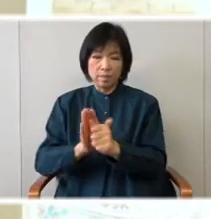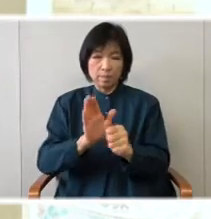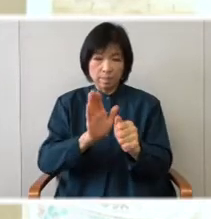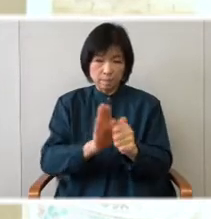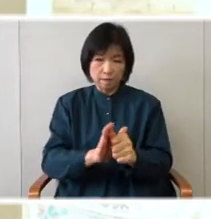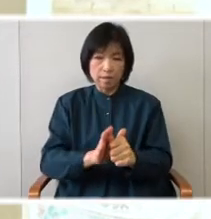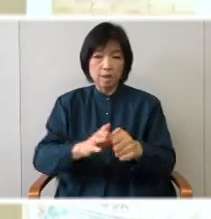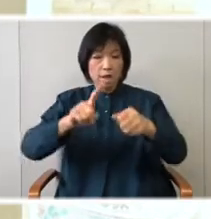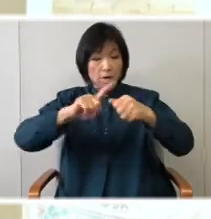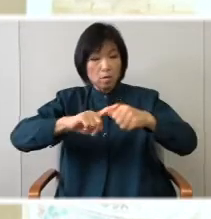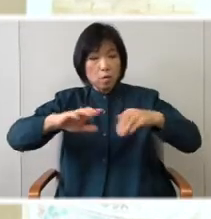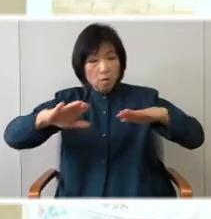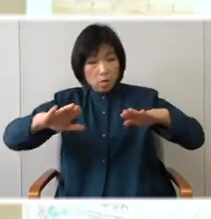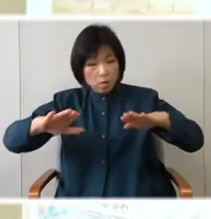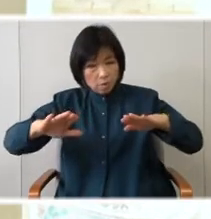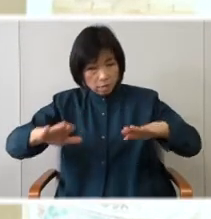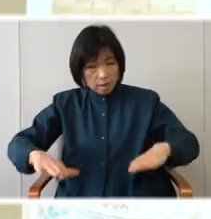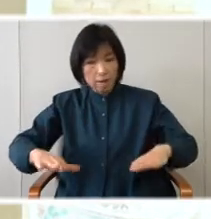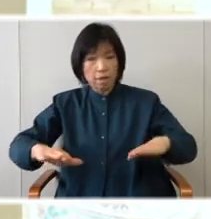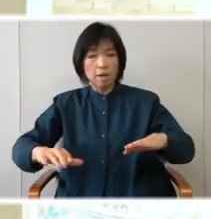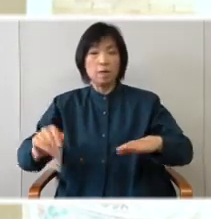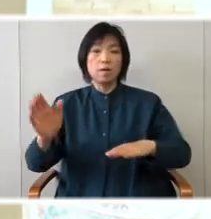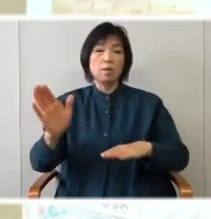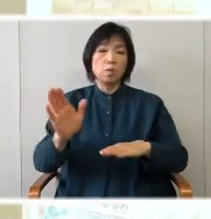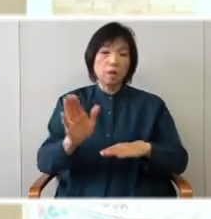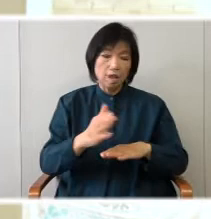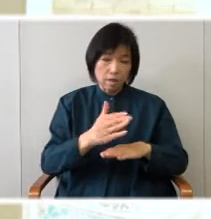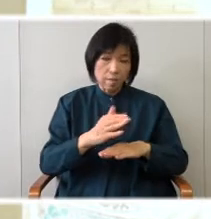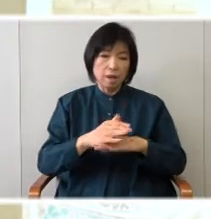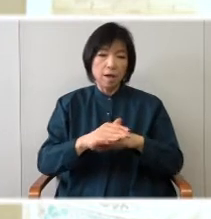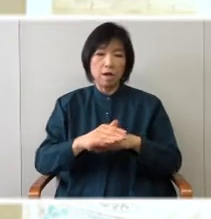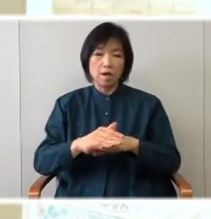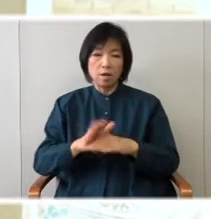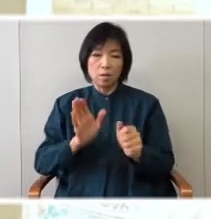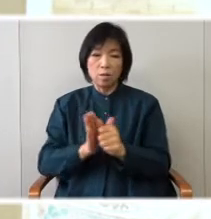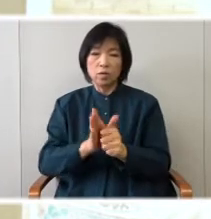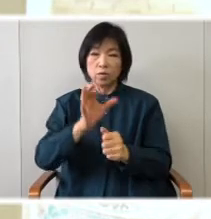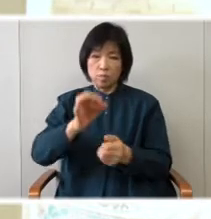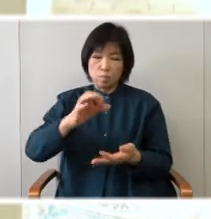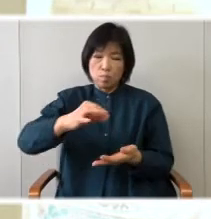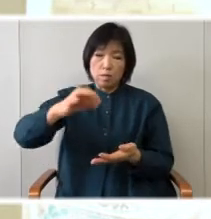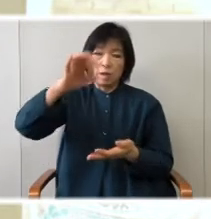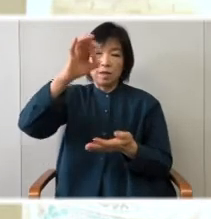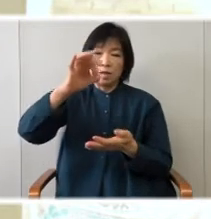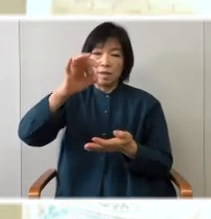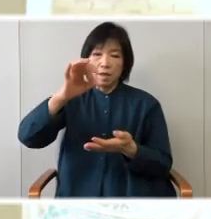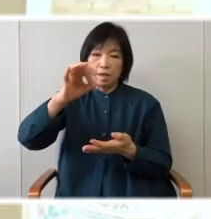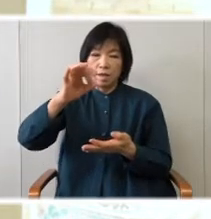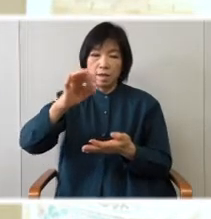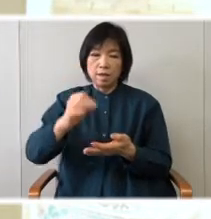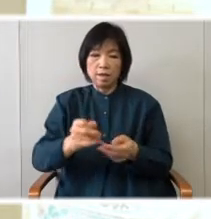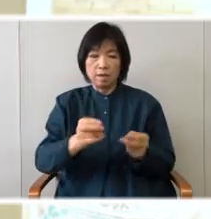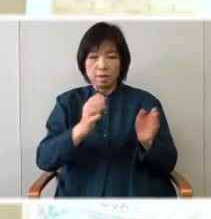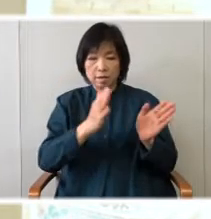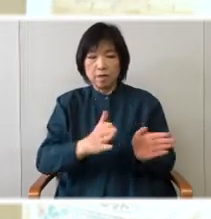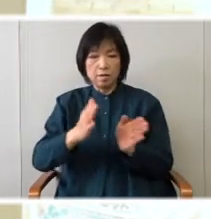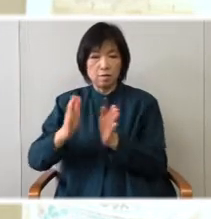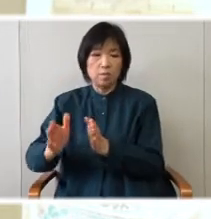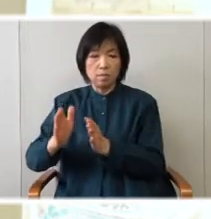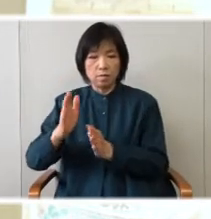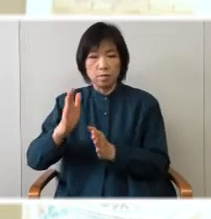て補助率をまた大幅に引き上げて、加速的に設備の普及を図っていきたい